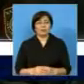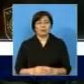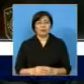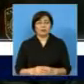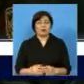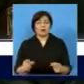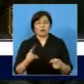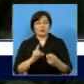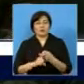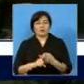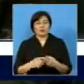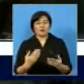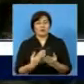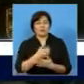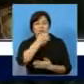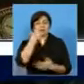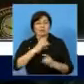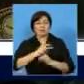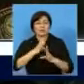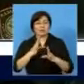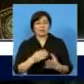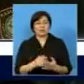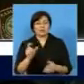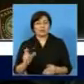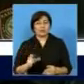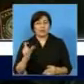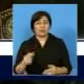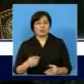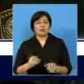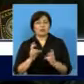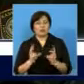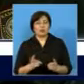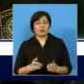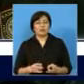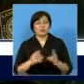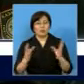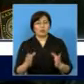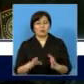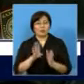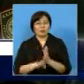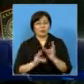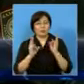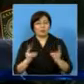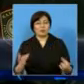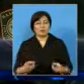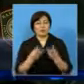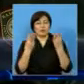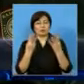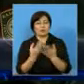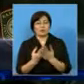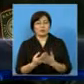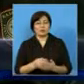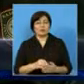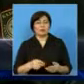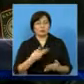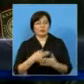В связи с предстоящими новогодними праздниками напоминаем гражданам, что важно соблюдать требования пожарной безопасности. В частности, важно приобретать